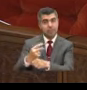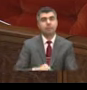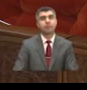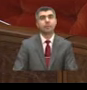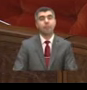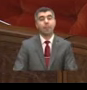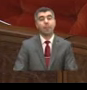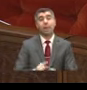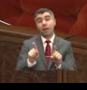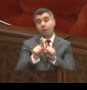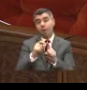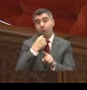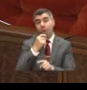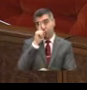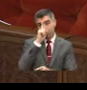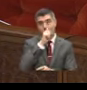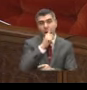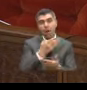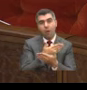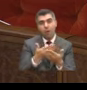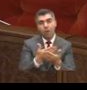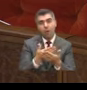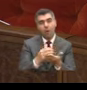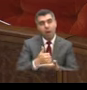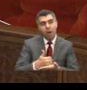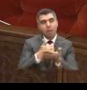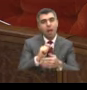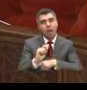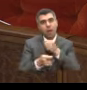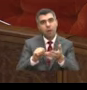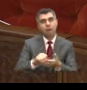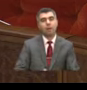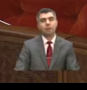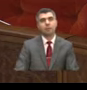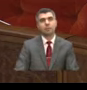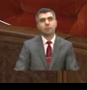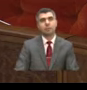وهذا غادي يعطي واحد دفعة قوية بالنسبة للعالم القروي. بالنسبة للنقطة اللي ترى